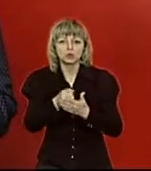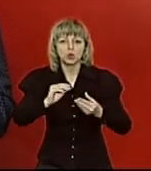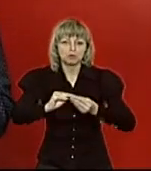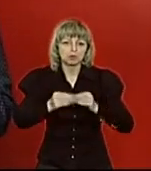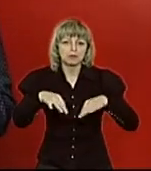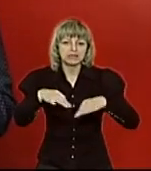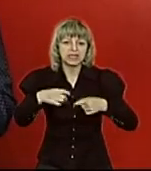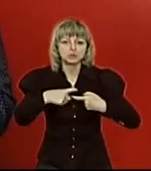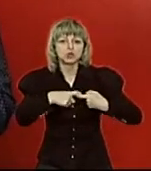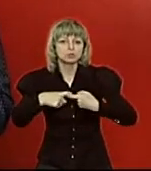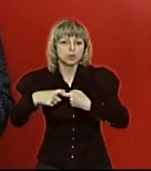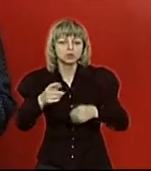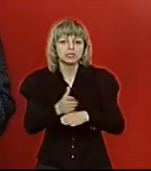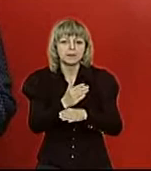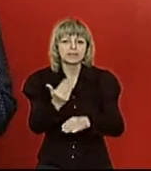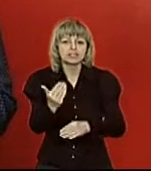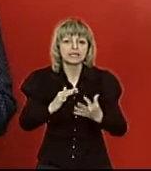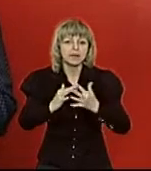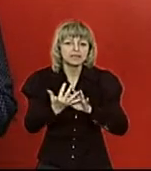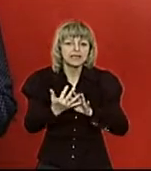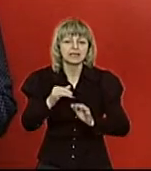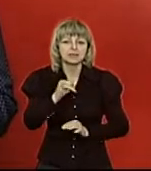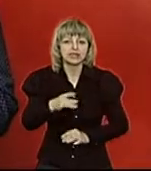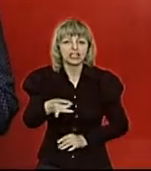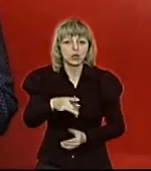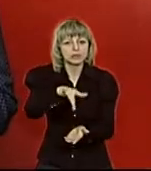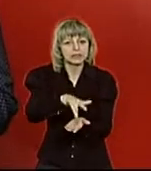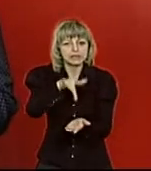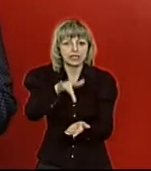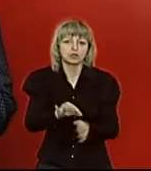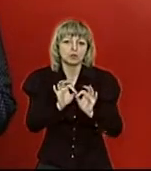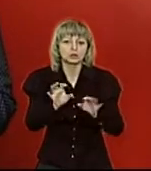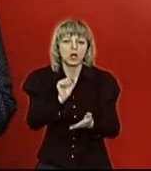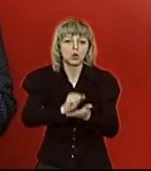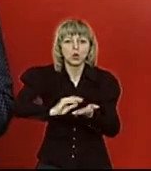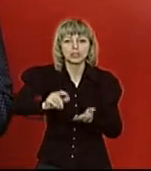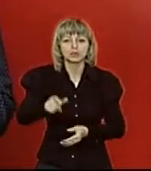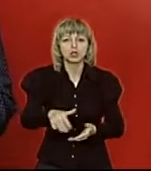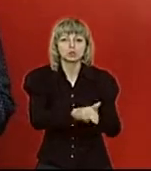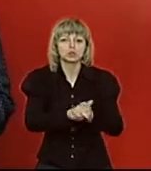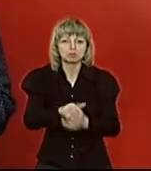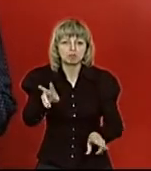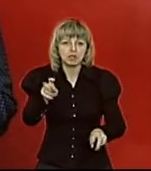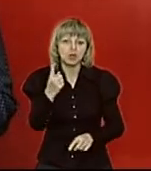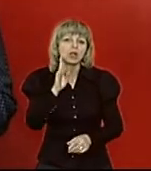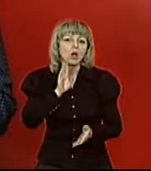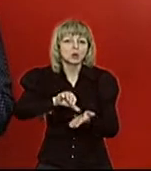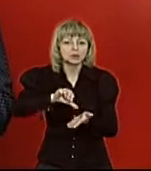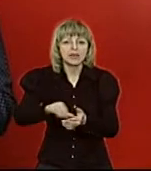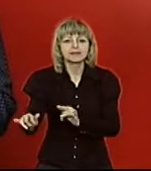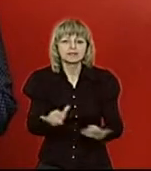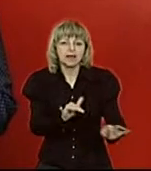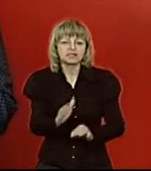проблем транспортного сполучення між їхніми селами та районним центром, розповіла кореспондентам Суспільного одна з учасниць